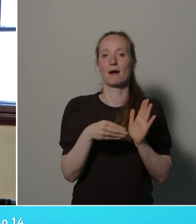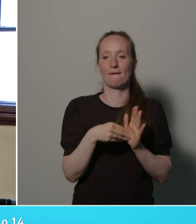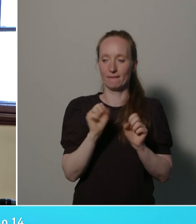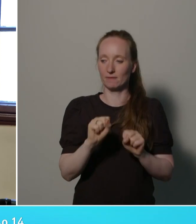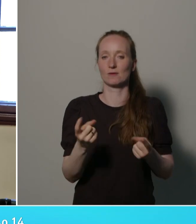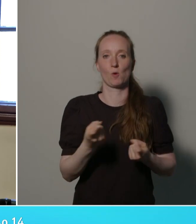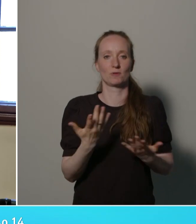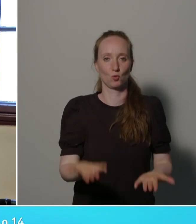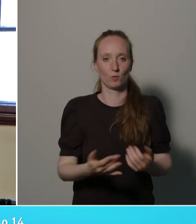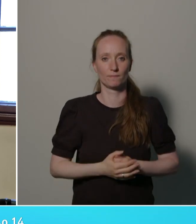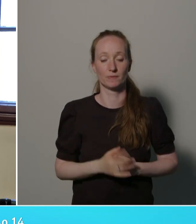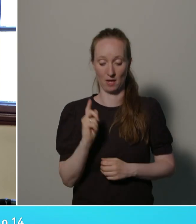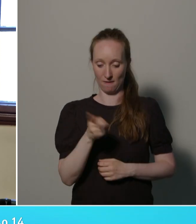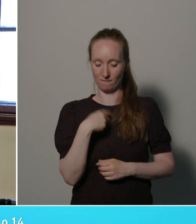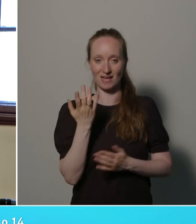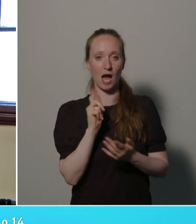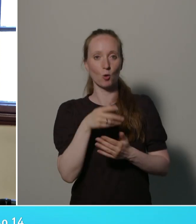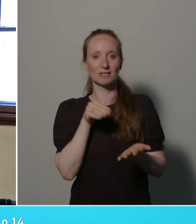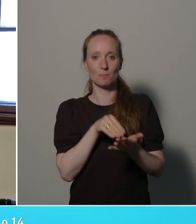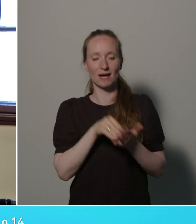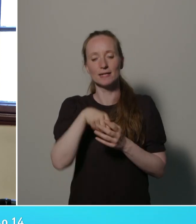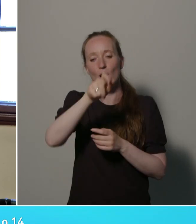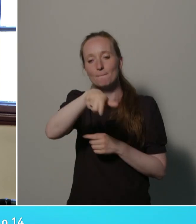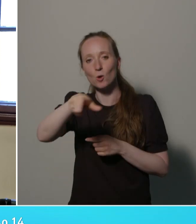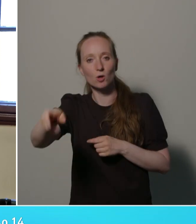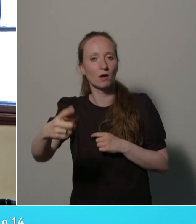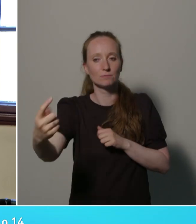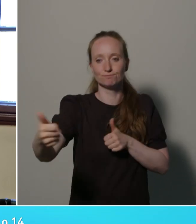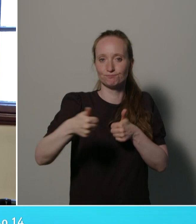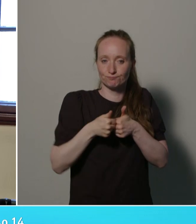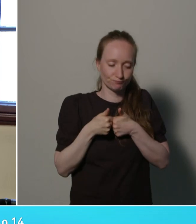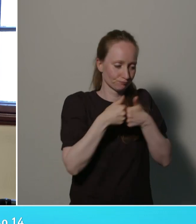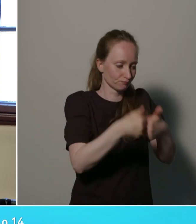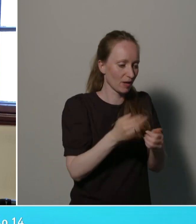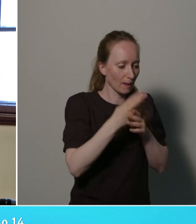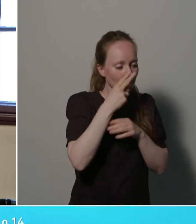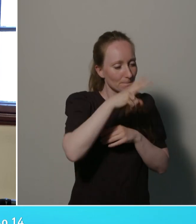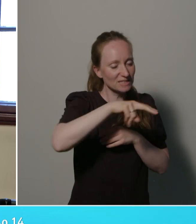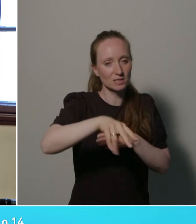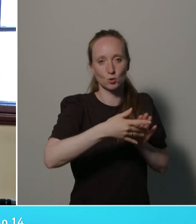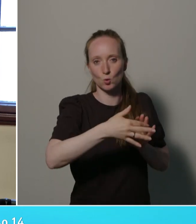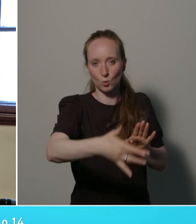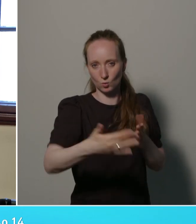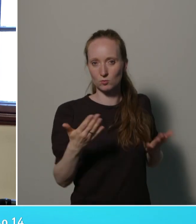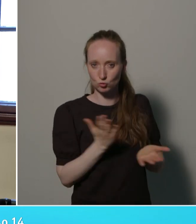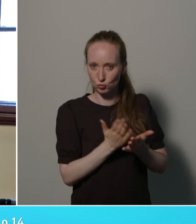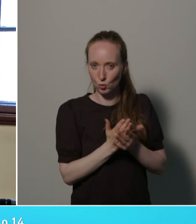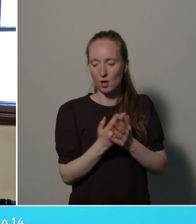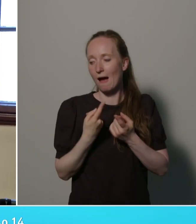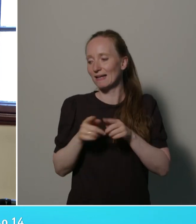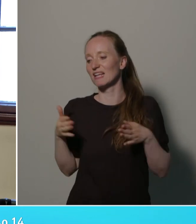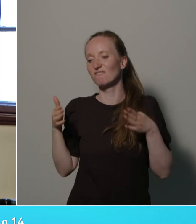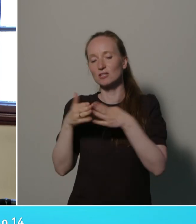Auch wir waren bei Besichtigungen mit Bürgern vor Ort. Wir haben uns das auch angeguckt. Wir haben auch dafür gesorgt zusammen mit anderen